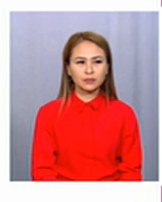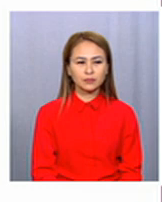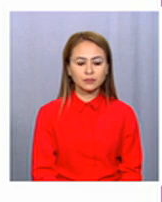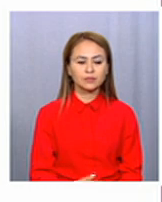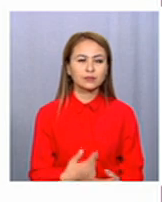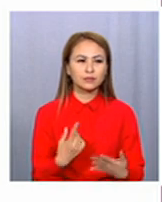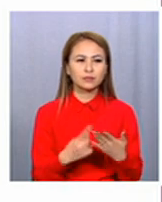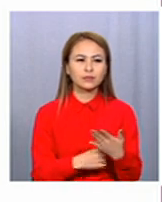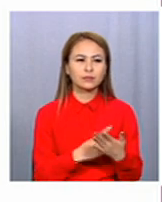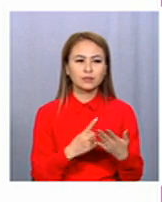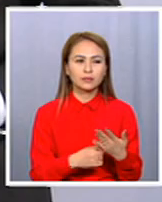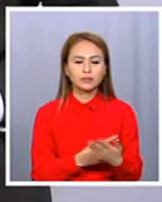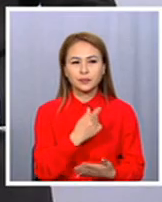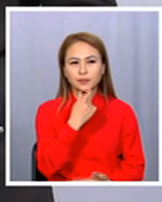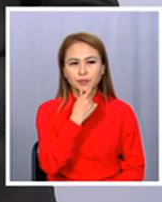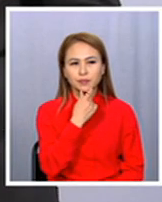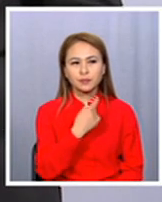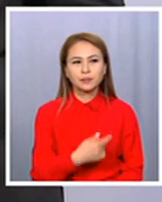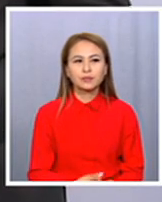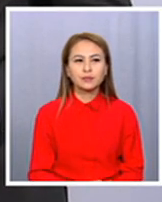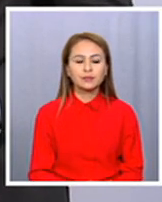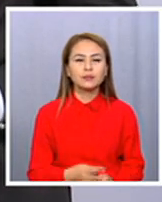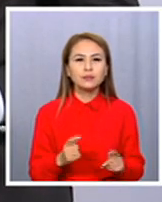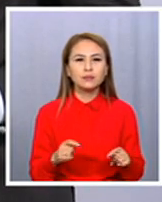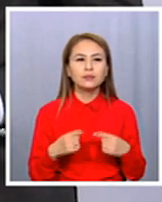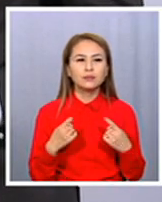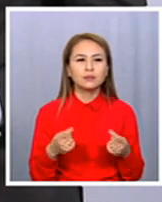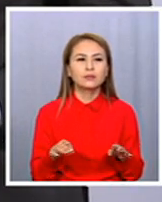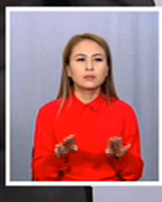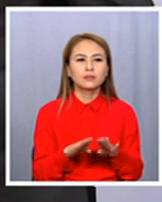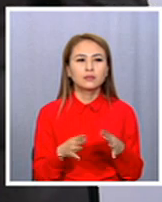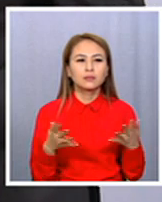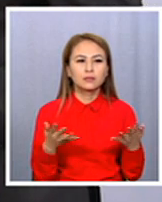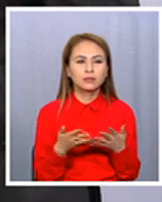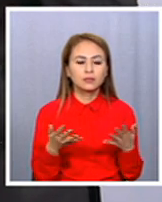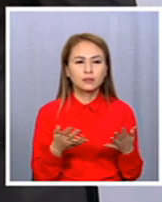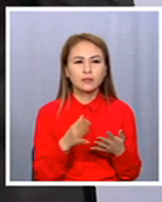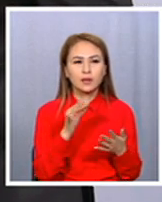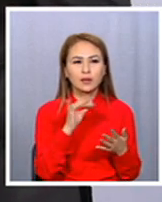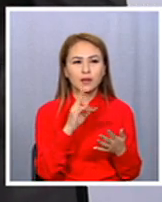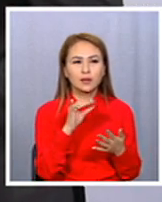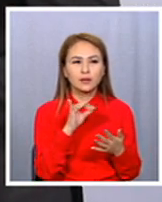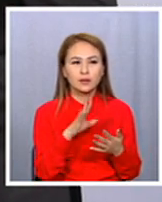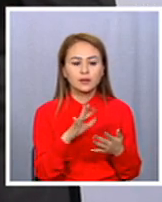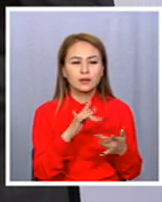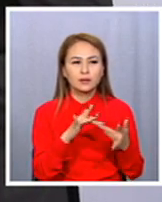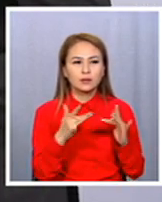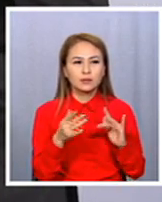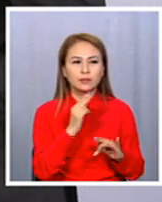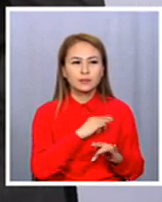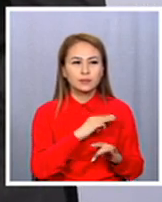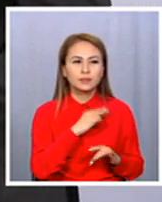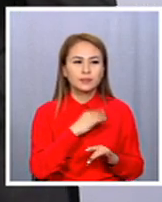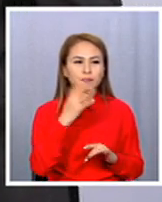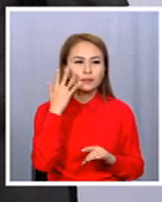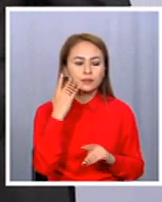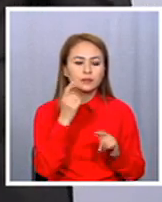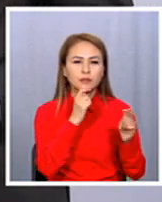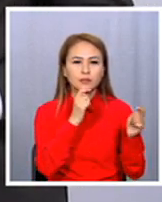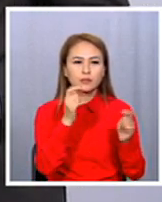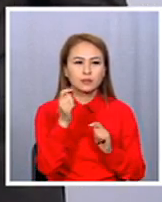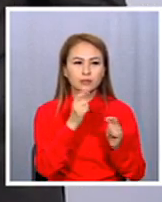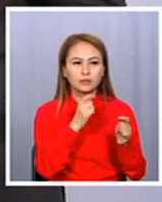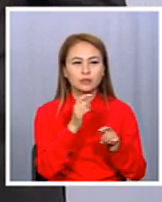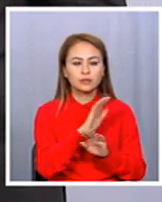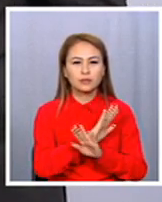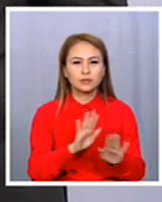парақтау, қарастыру. Берілген нұсқалардың қайсысы интернеттегі жұмыс барысындағы қауіп-қатерге